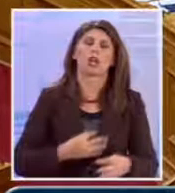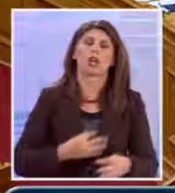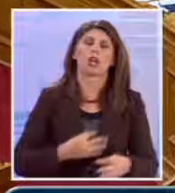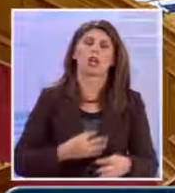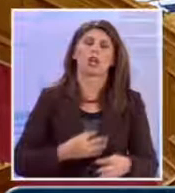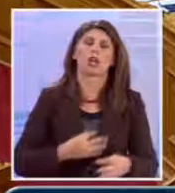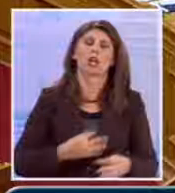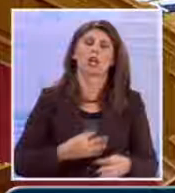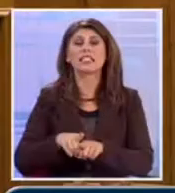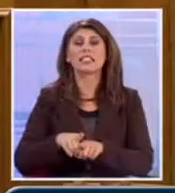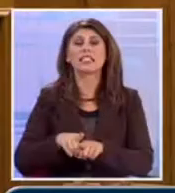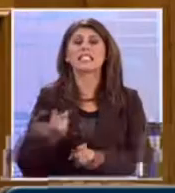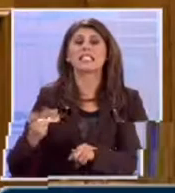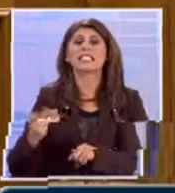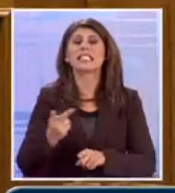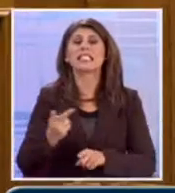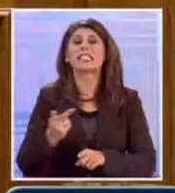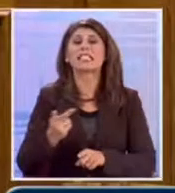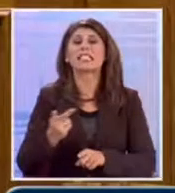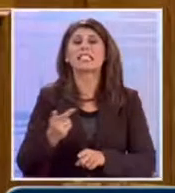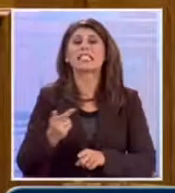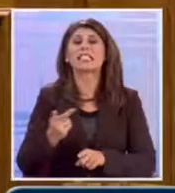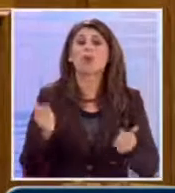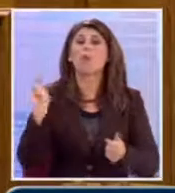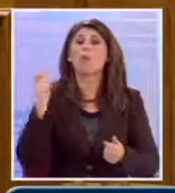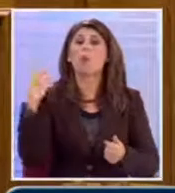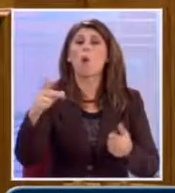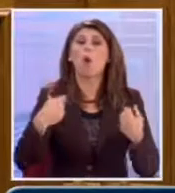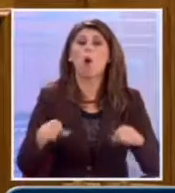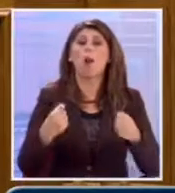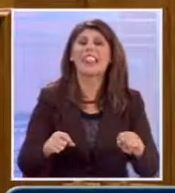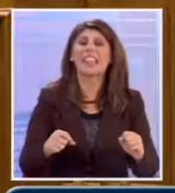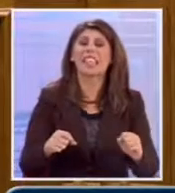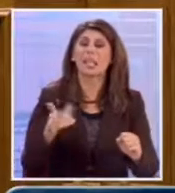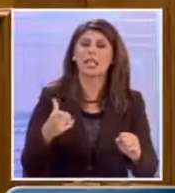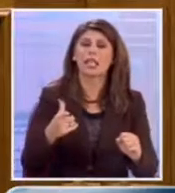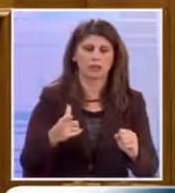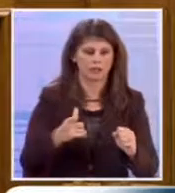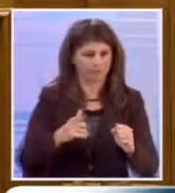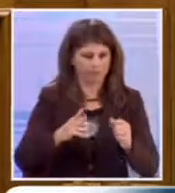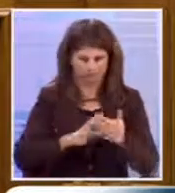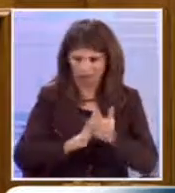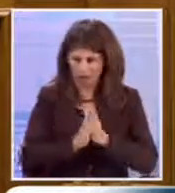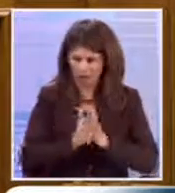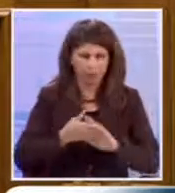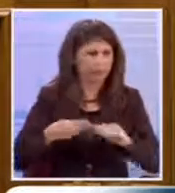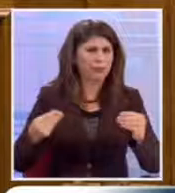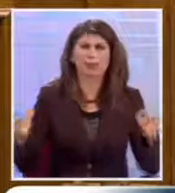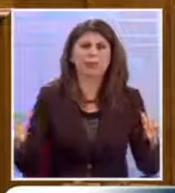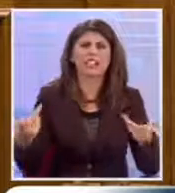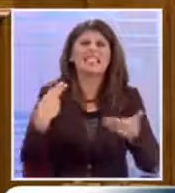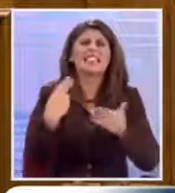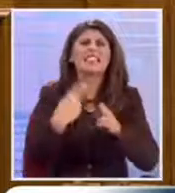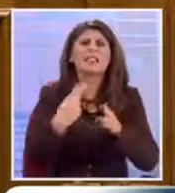Κύριε, η κυβέρνηση, ο τρόπος με τον οποίο πολιτεύεστε έχει αλλοιώσει τη σημασία των λέξεων. Αναρωτιέμαι